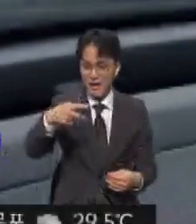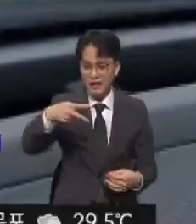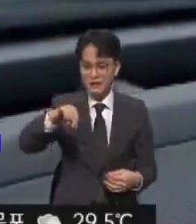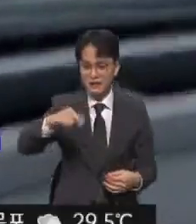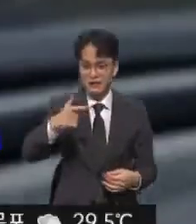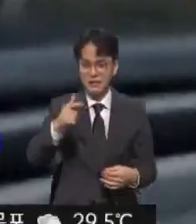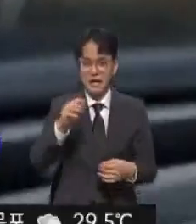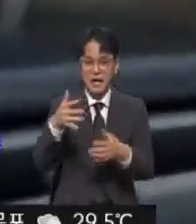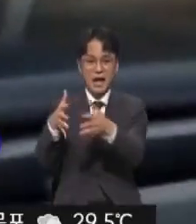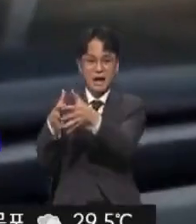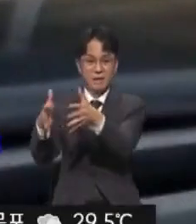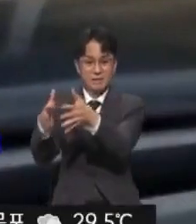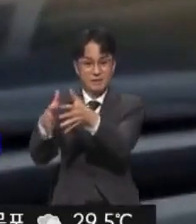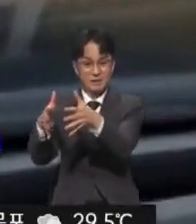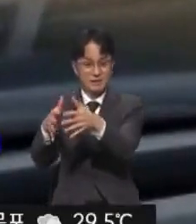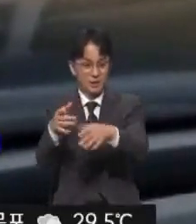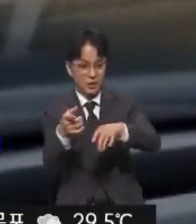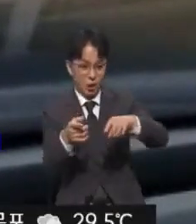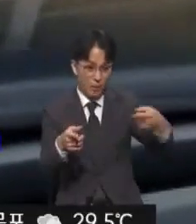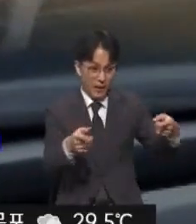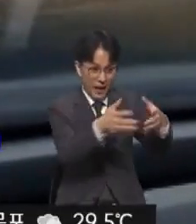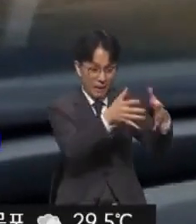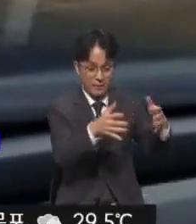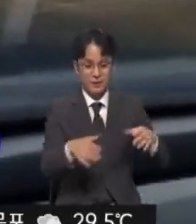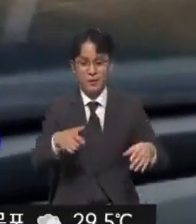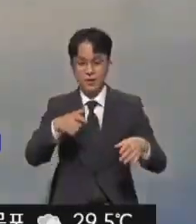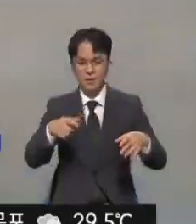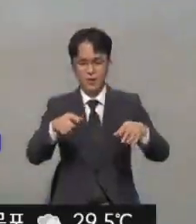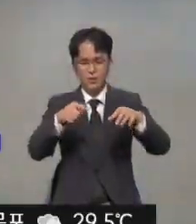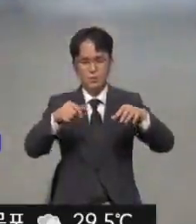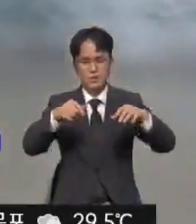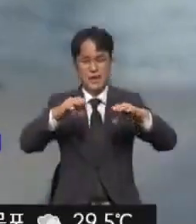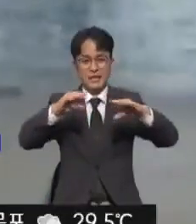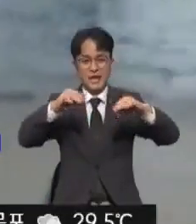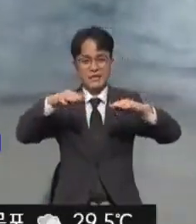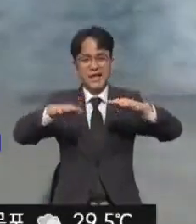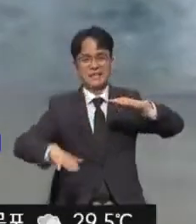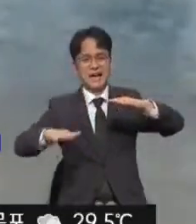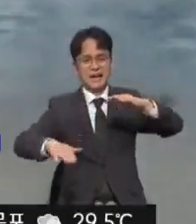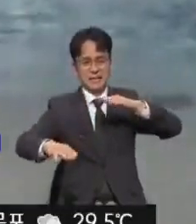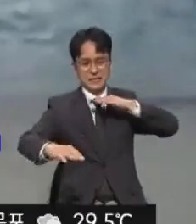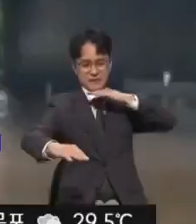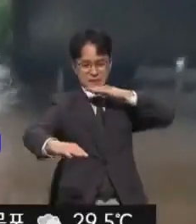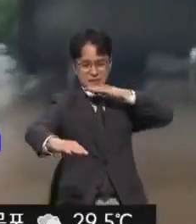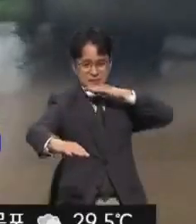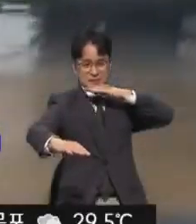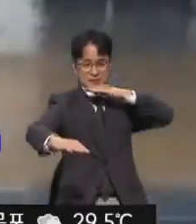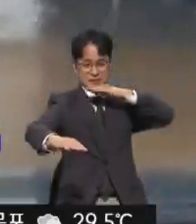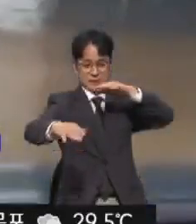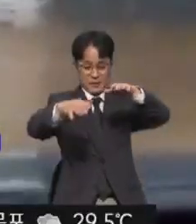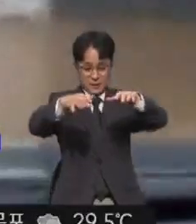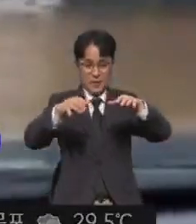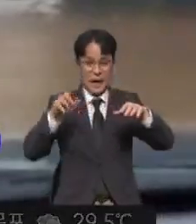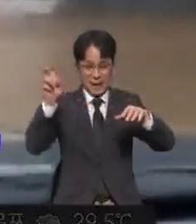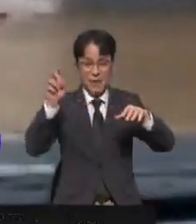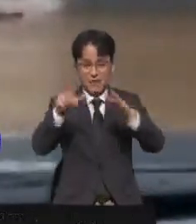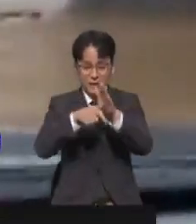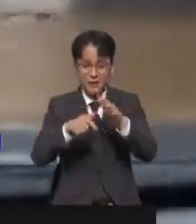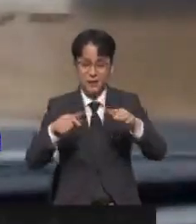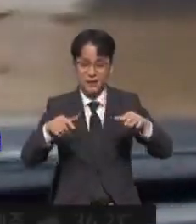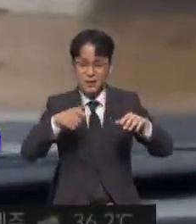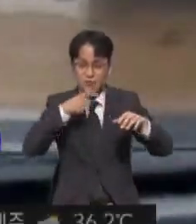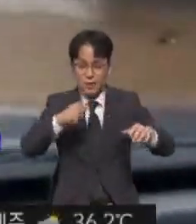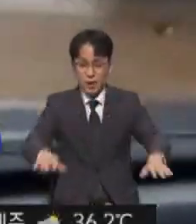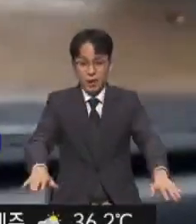고깔을 오르면서 좌우를 봤을때 얼굴이 제법 차오 로 내라고 판단했을 수 있죠 얼굴 물난리 난 그런가 예 그러면 이게